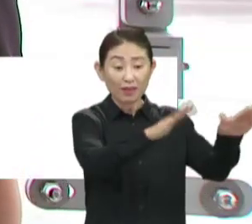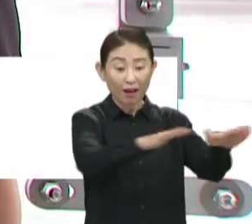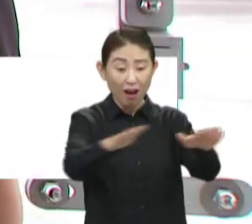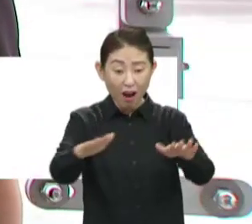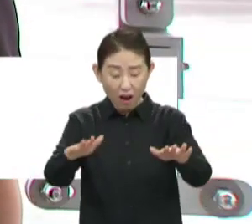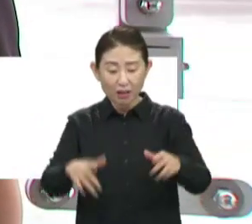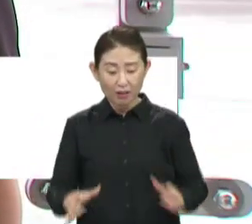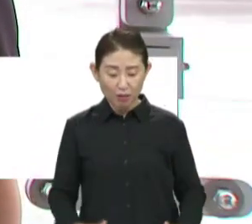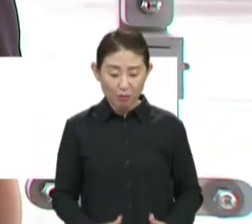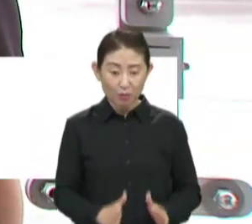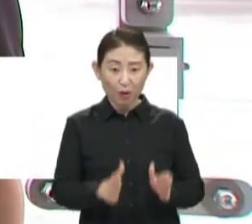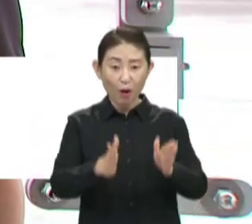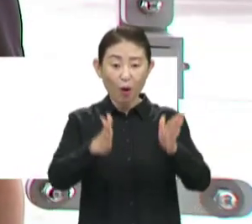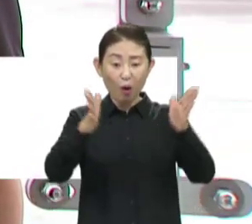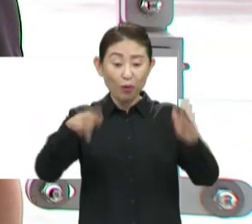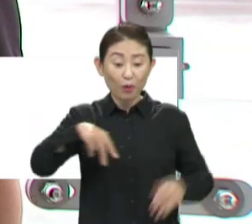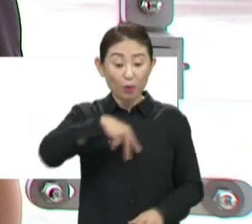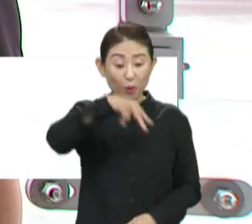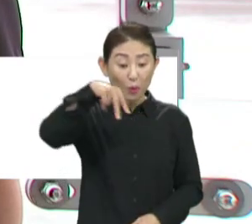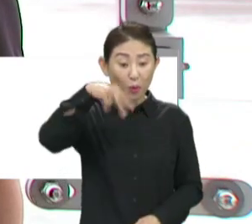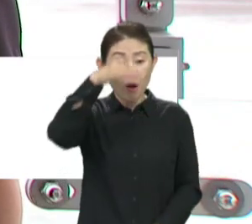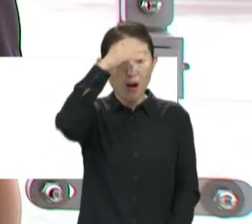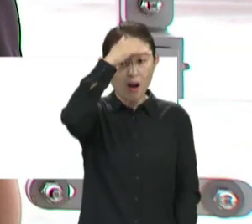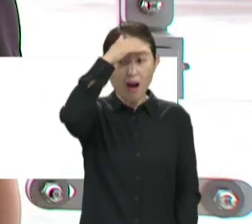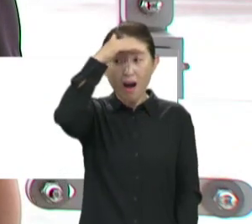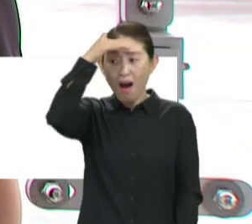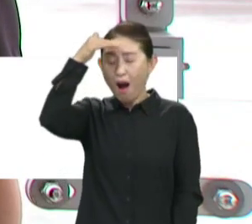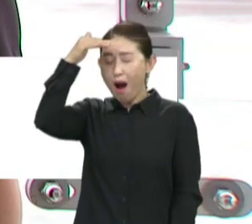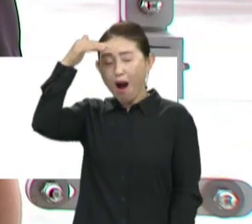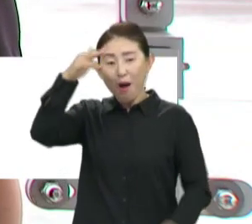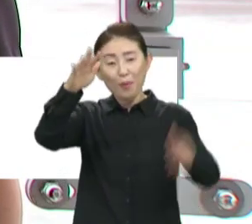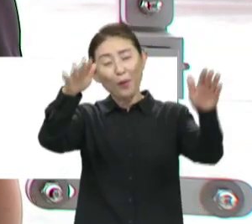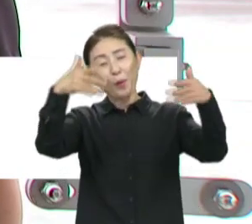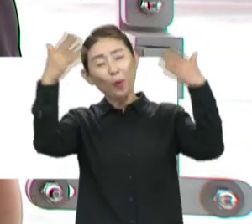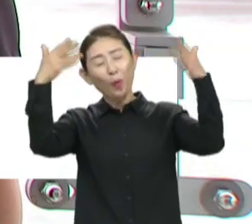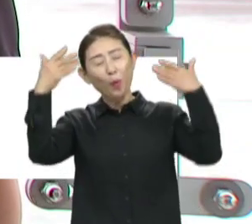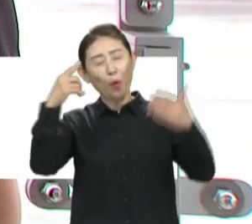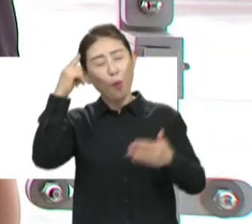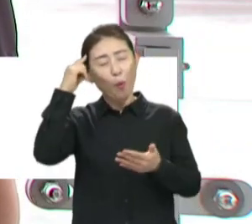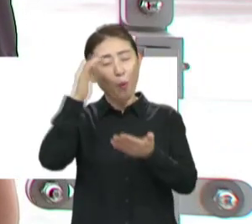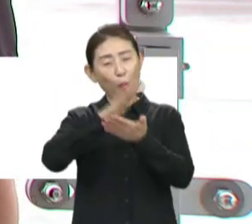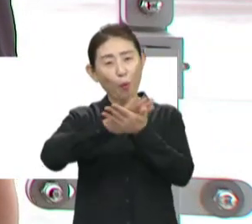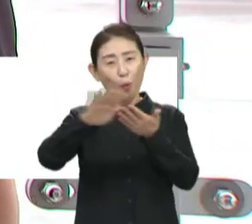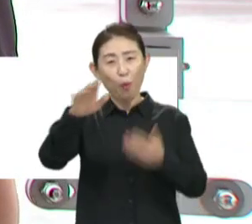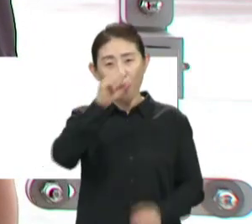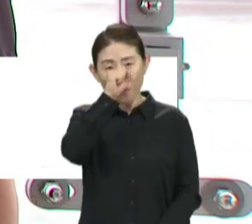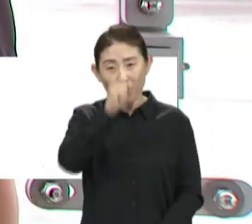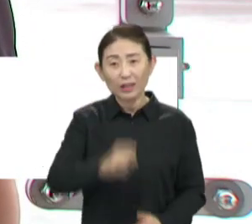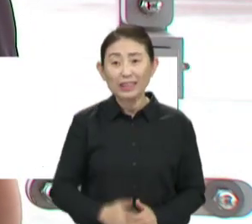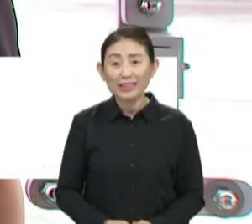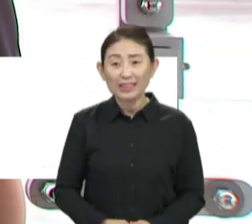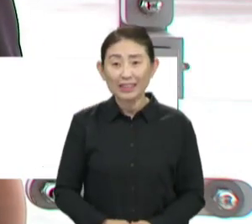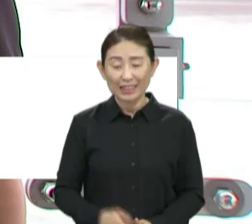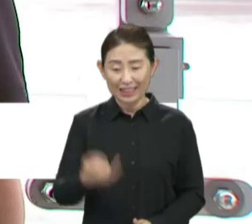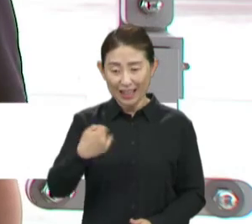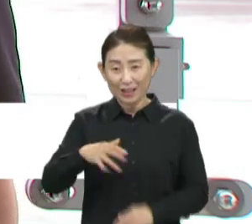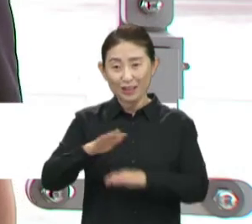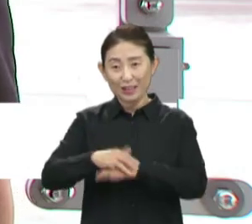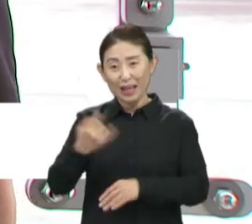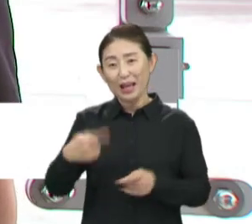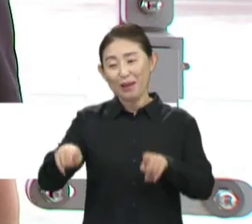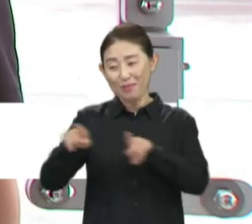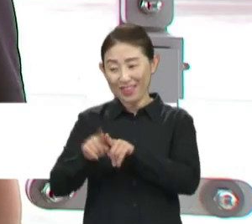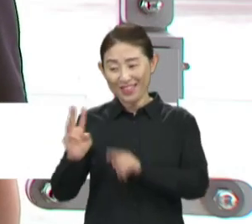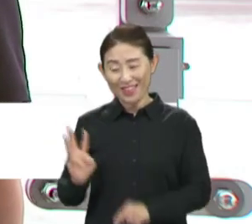있다는 게 너무 신기하고요. 올라와 보니까 너무 상쾌하고 좋은 것 같아요. 딸하고 외손녀하고 같이 와서